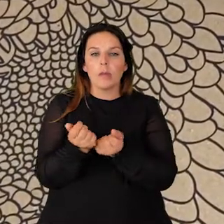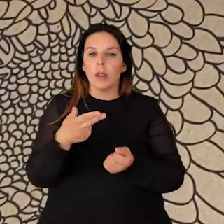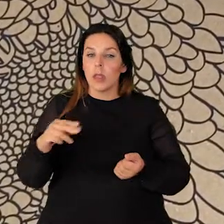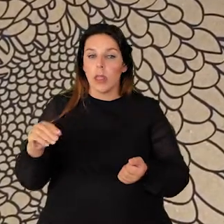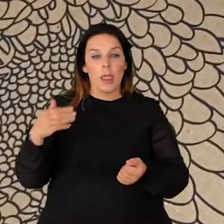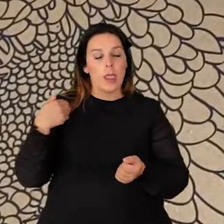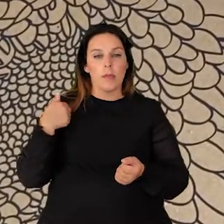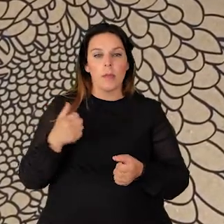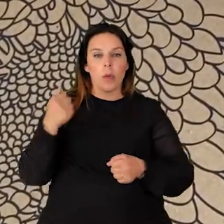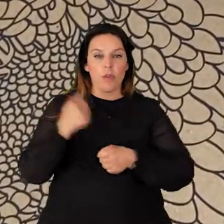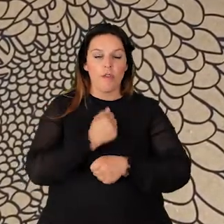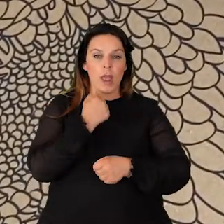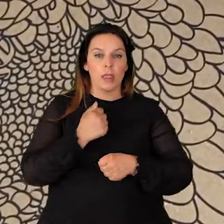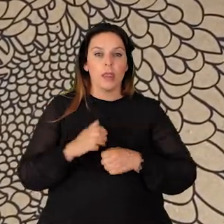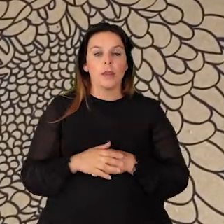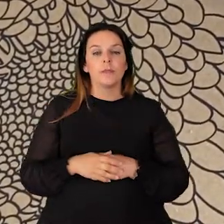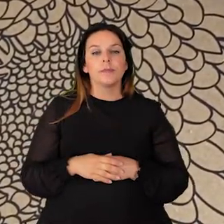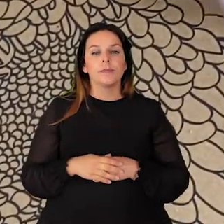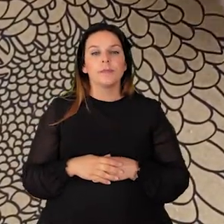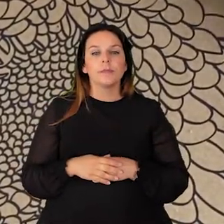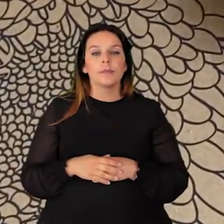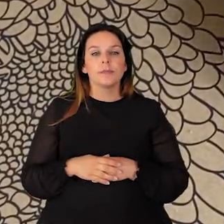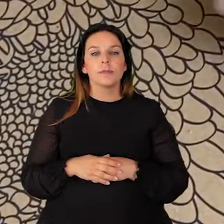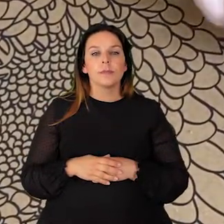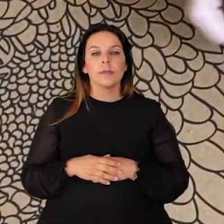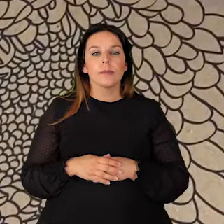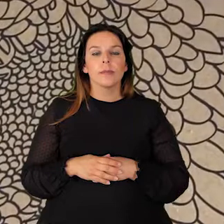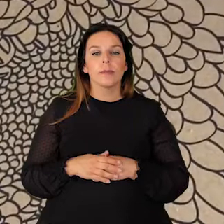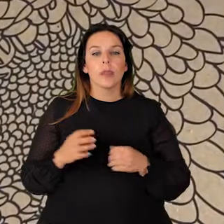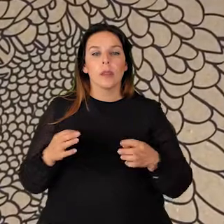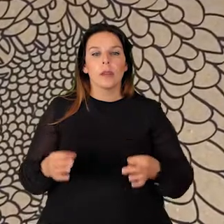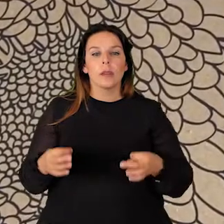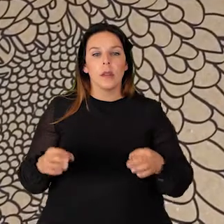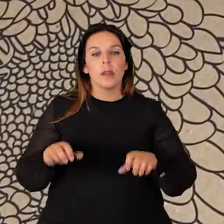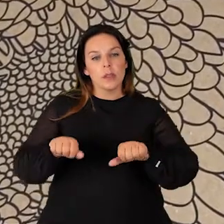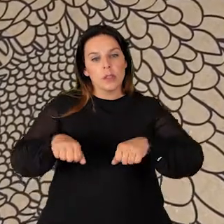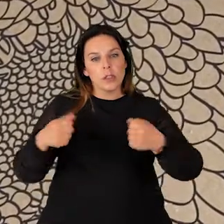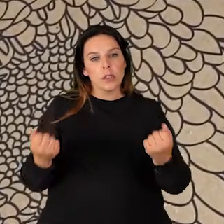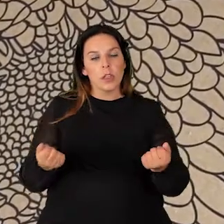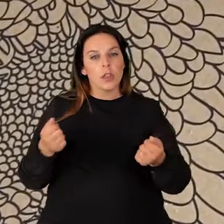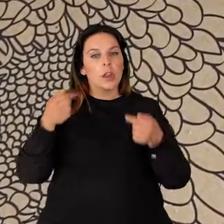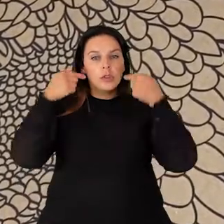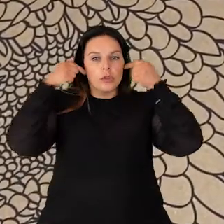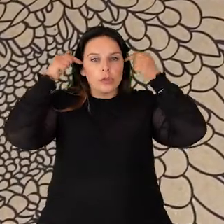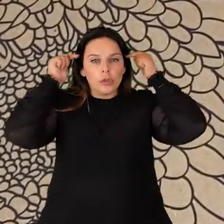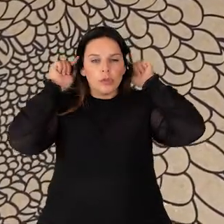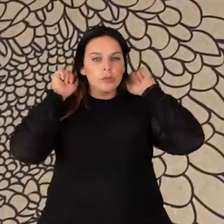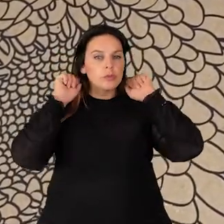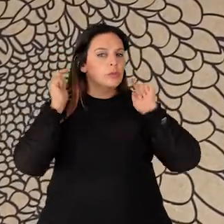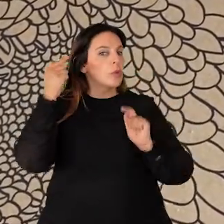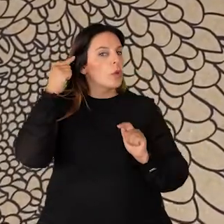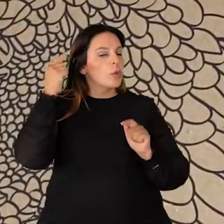żeby łatwo było to wszystko przypinać łatki teraz zaginasz sobie łóżka